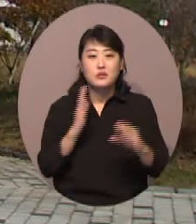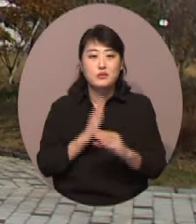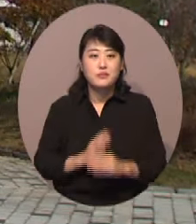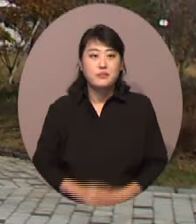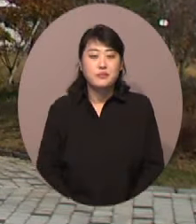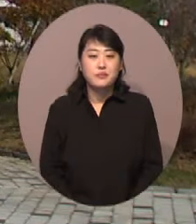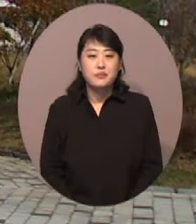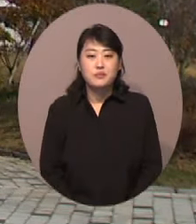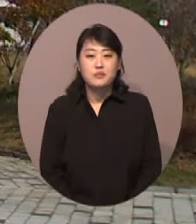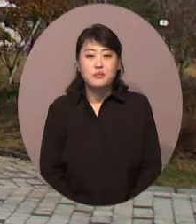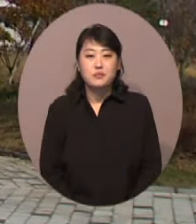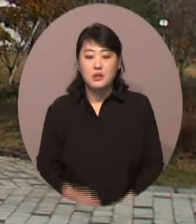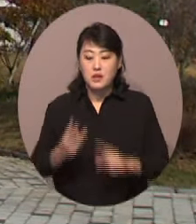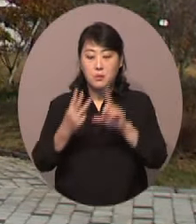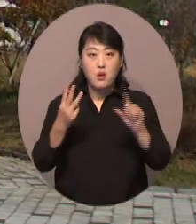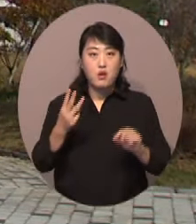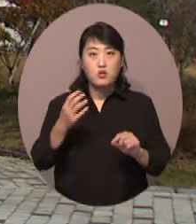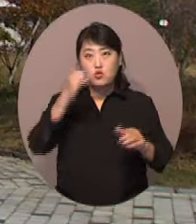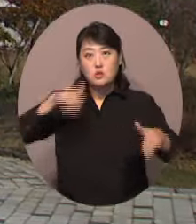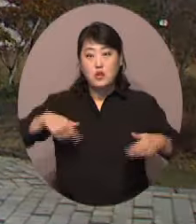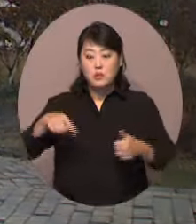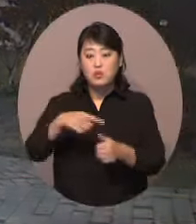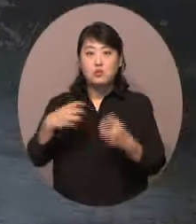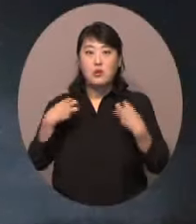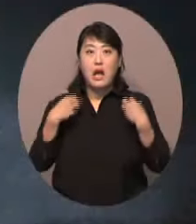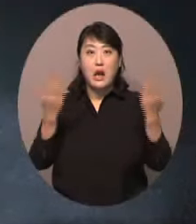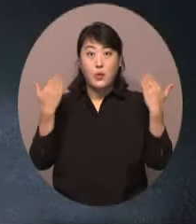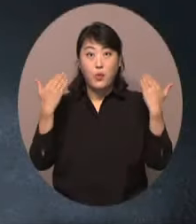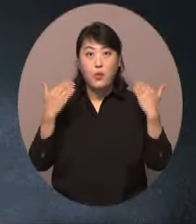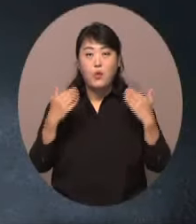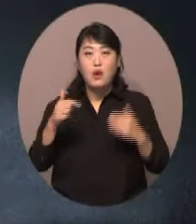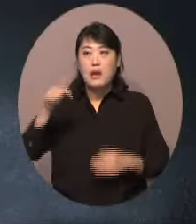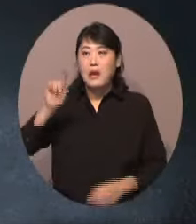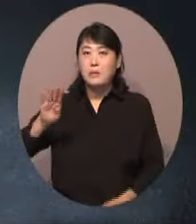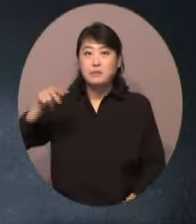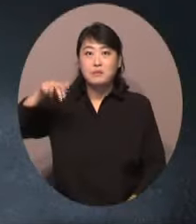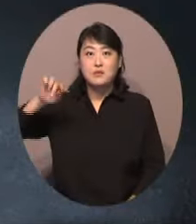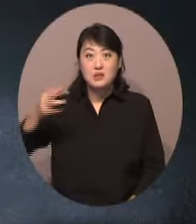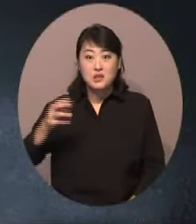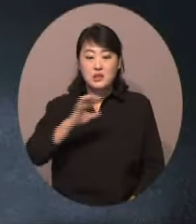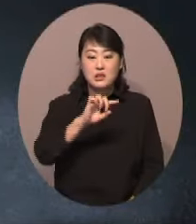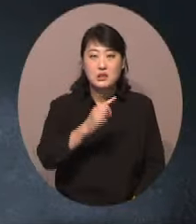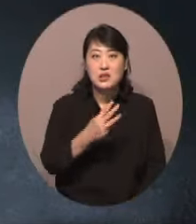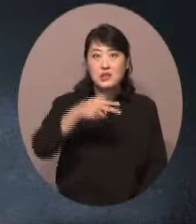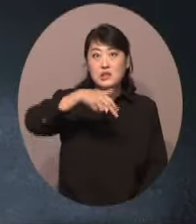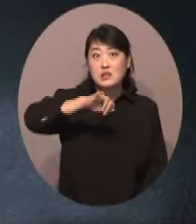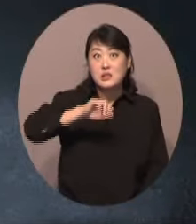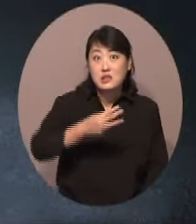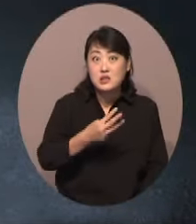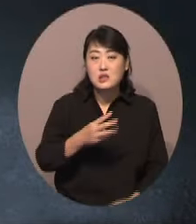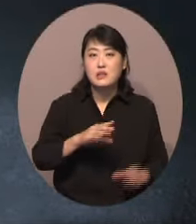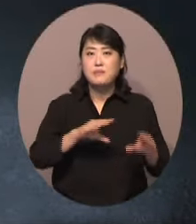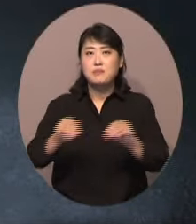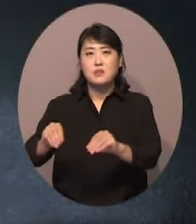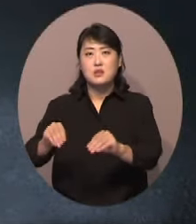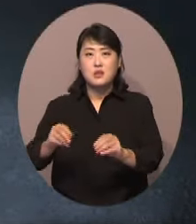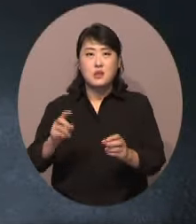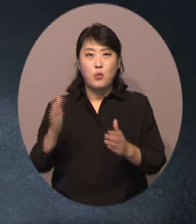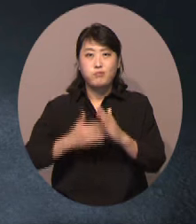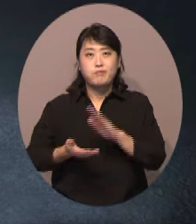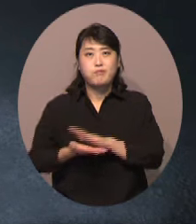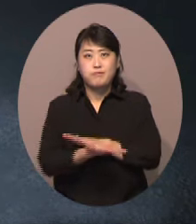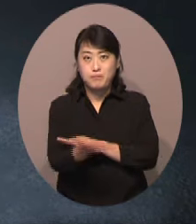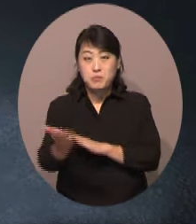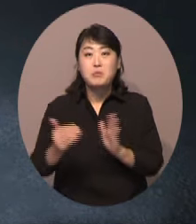기자입니다 지난 3월 충남교육청은 일선학교에 갑질 일지 근절 서약서를 공으로 달했습니다 상급자의